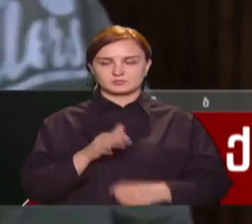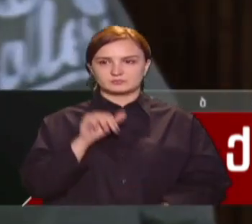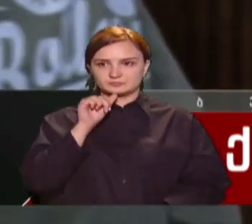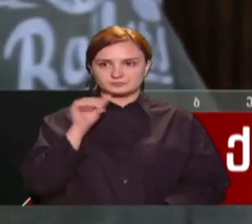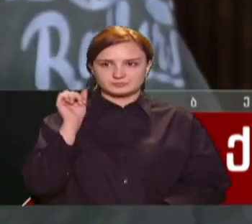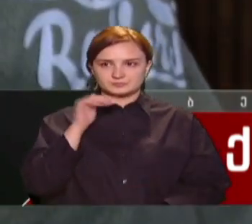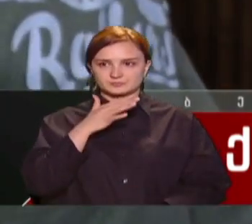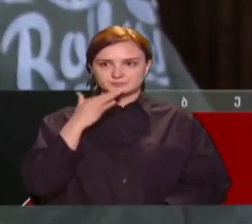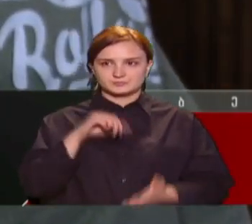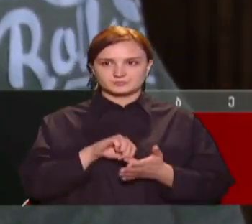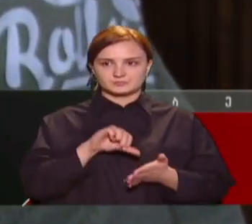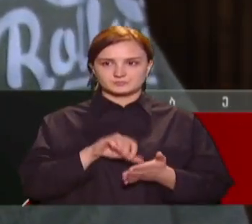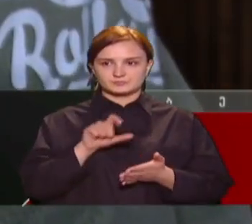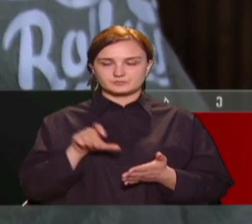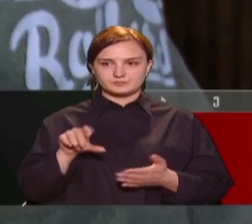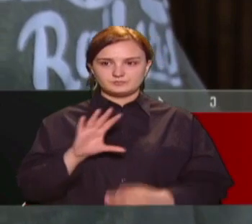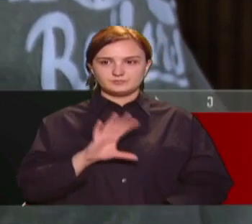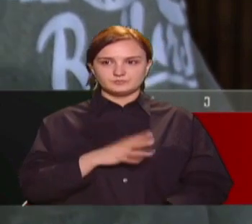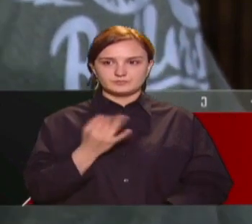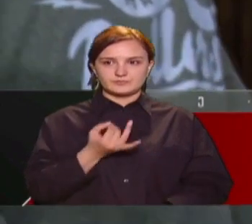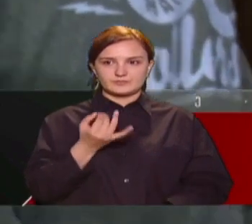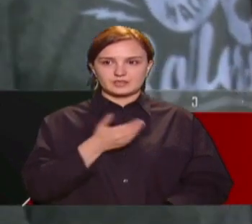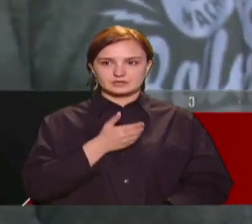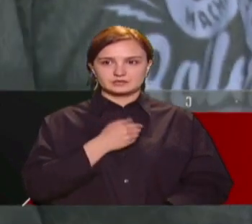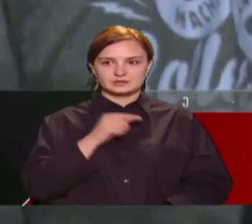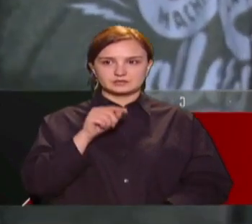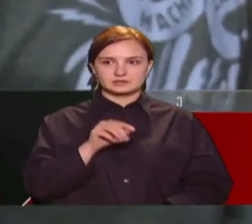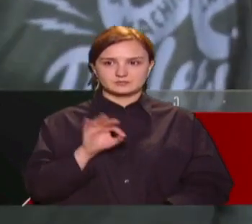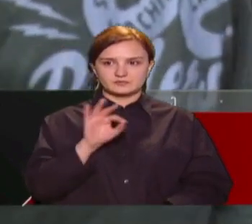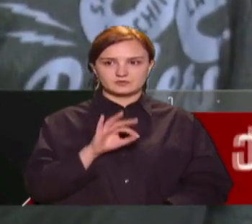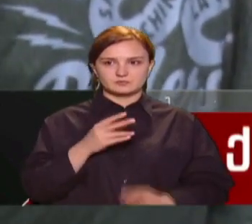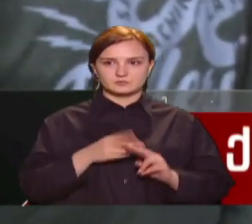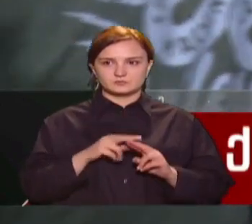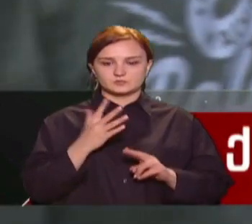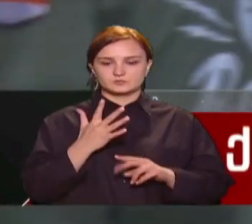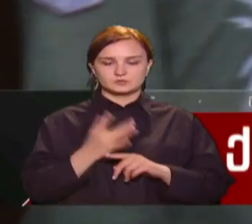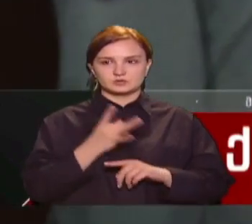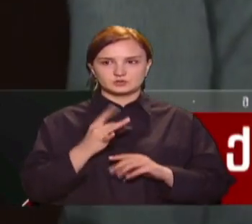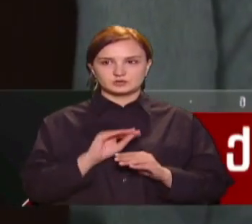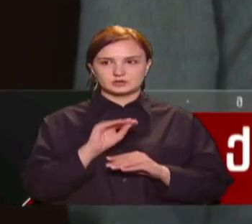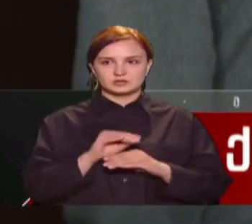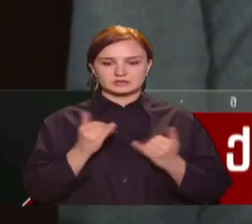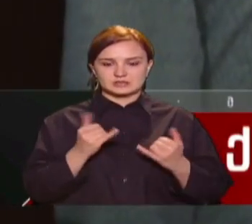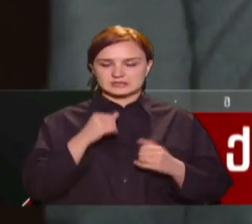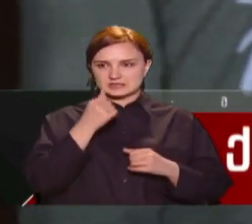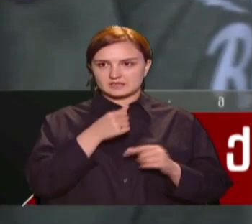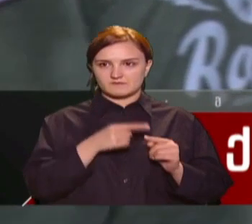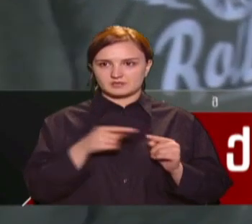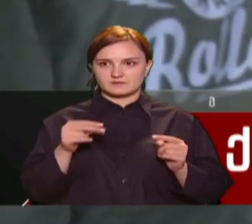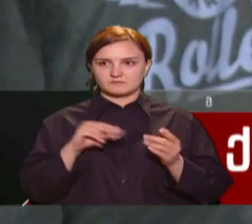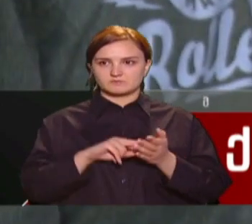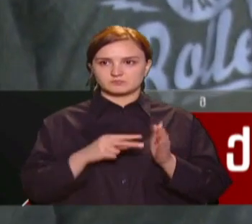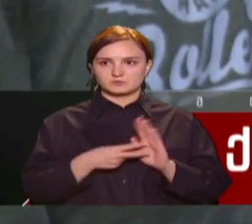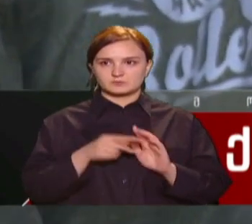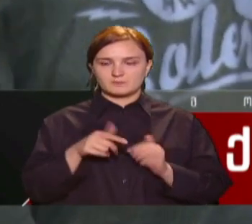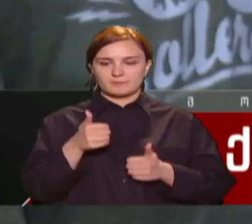შარშან არაერთი მონაწილე გამოვლინდა დაინტერესებული ამ ჟანრით, ამიტომაც ხუთჯერ გავზარდეთ წლევანდელი ბიუჯეტი